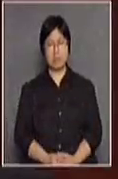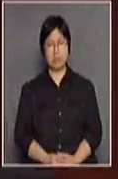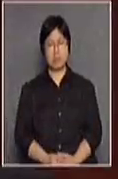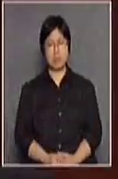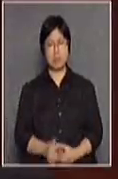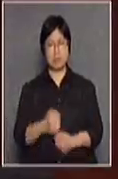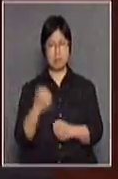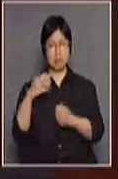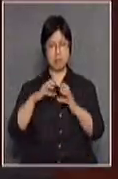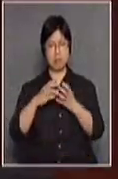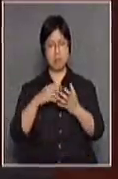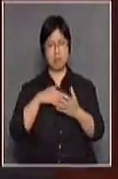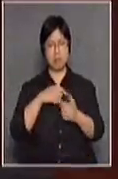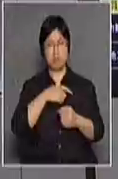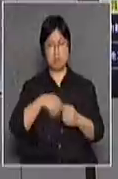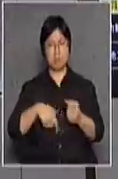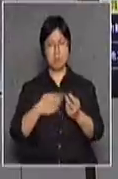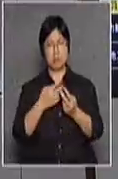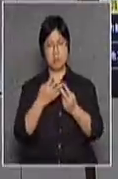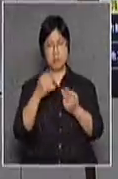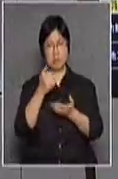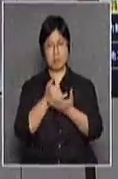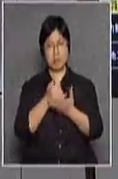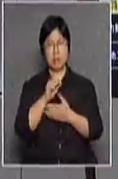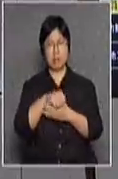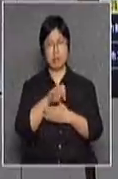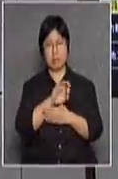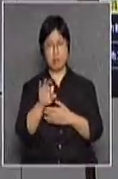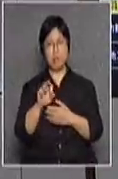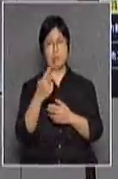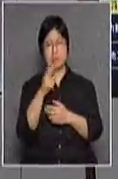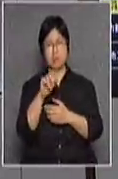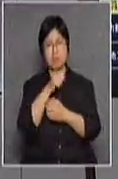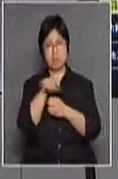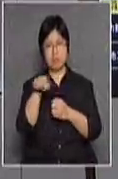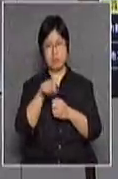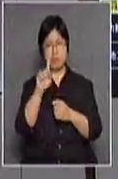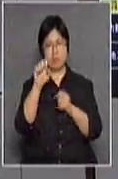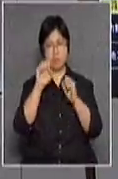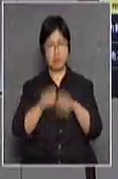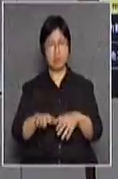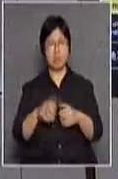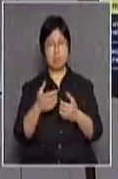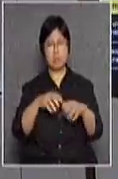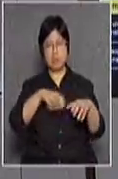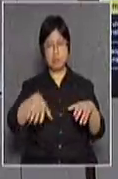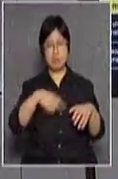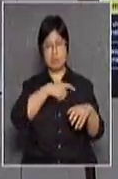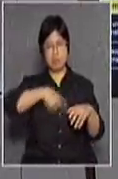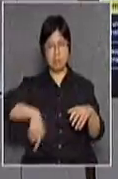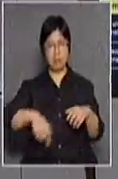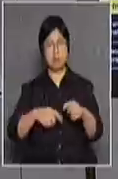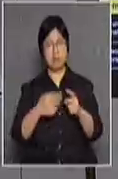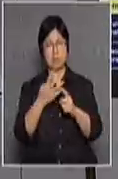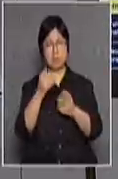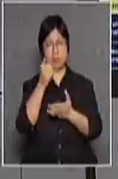功能團體選舉產生的議員24位出席，沒有人贊成，22位反對，1位棄權。分區直接選舉產生的議員